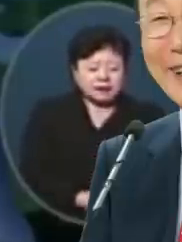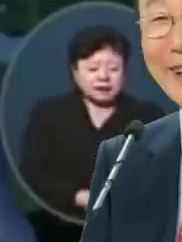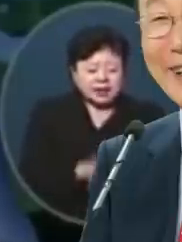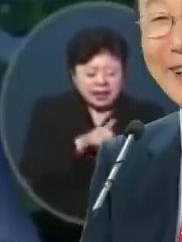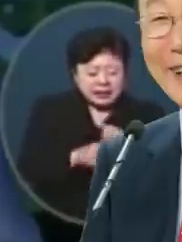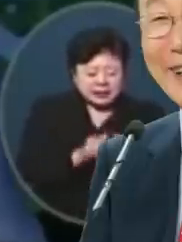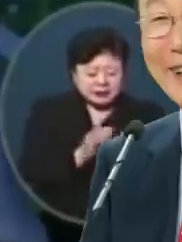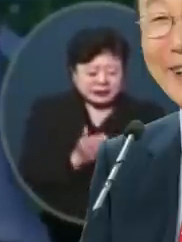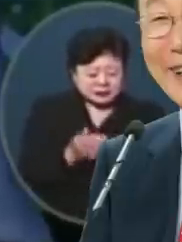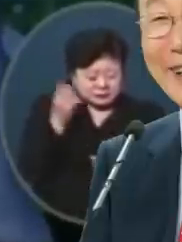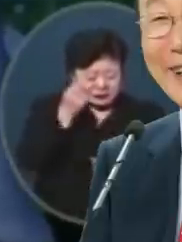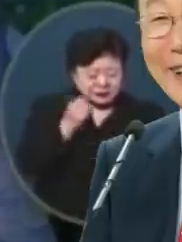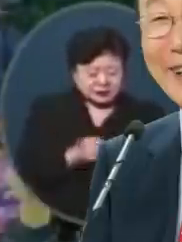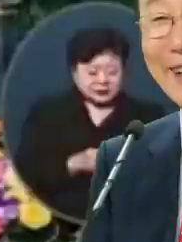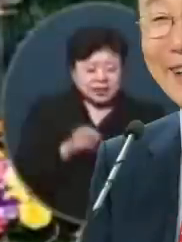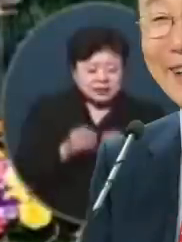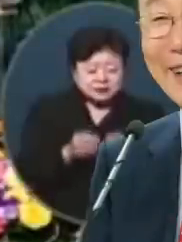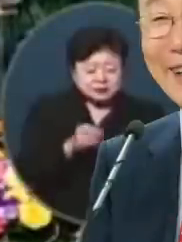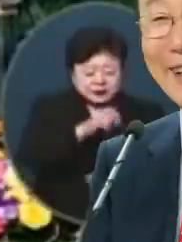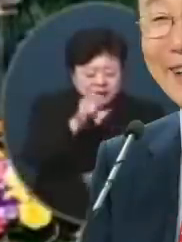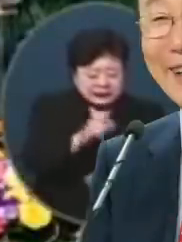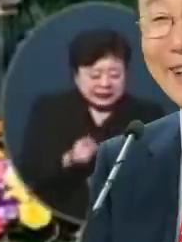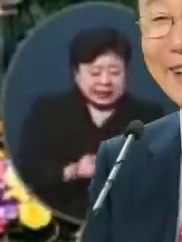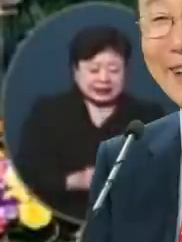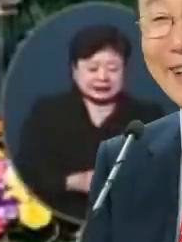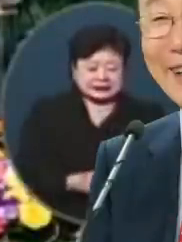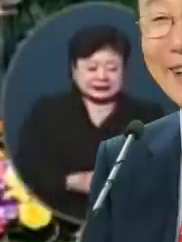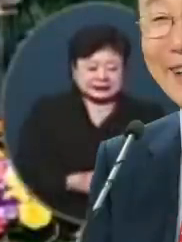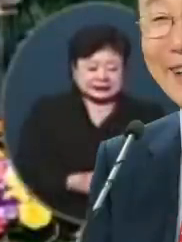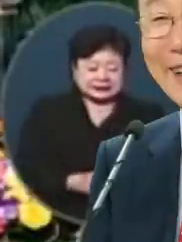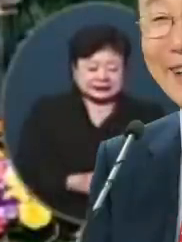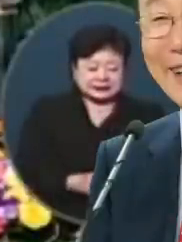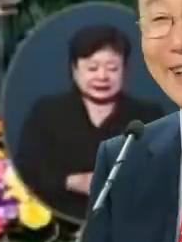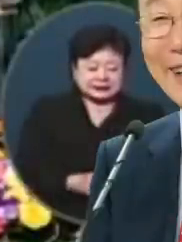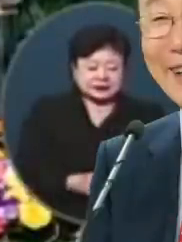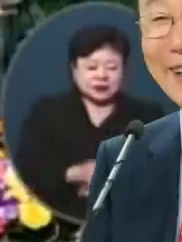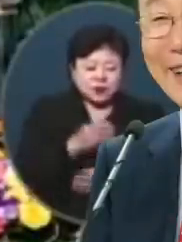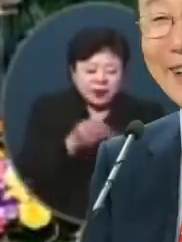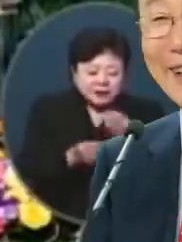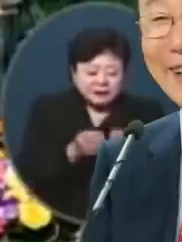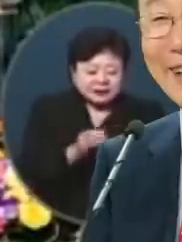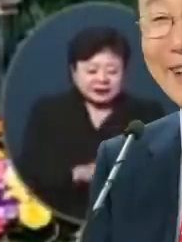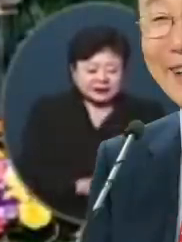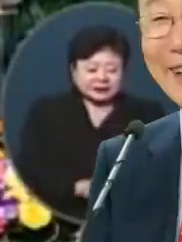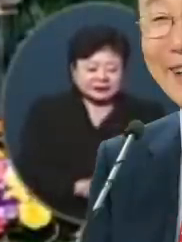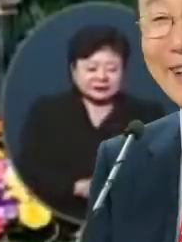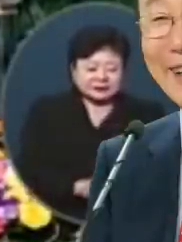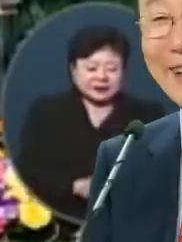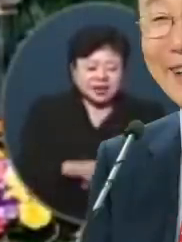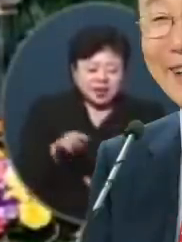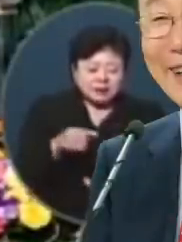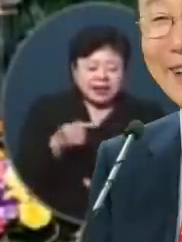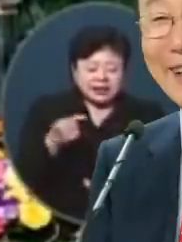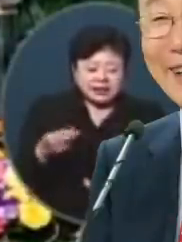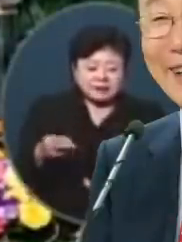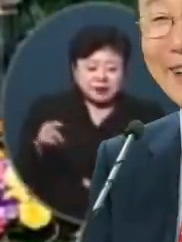성경에 있는 시편 기자는 그러한 심정을 이렇게 고백합니다. 102편 6절로